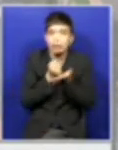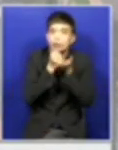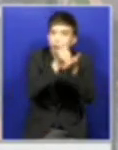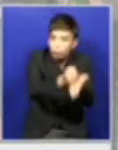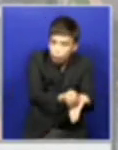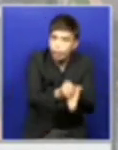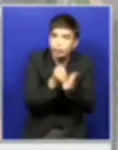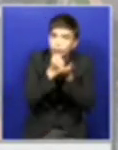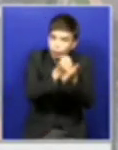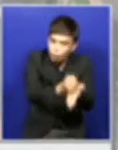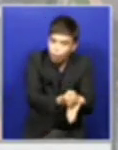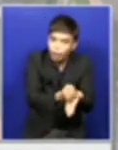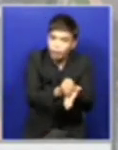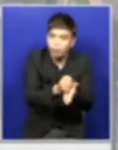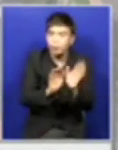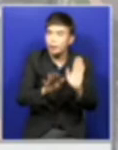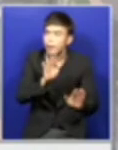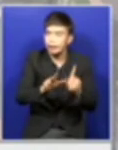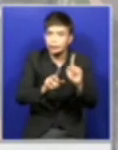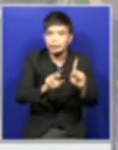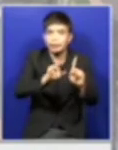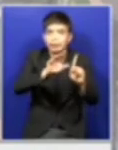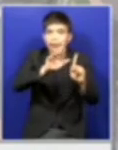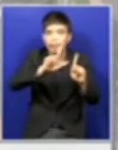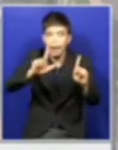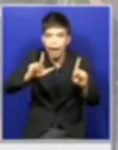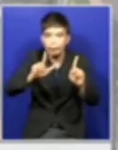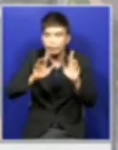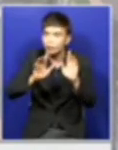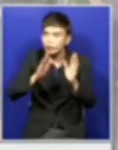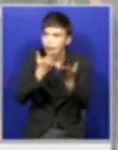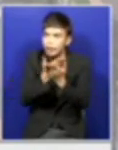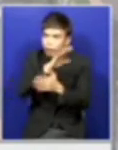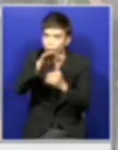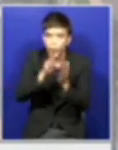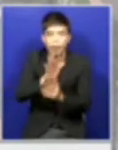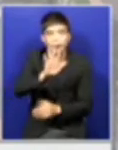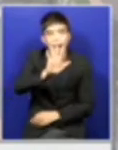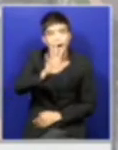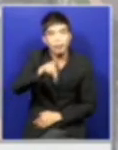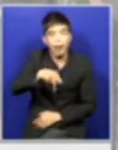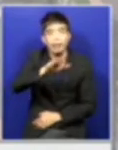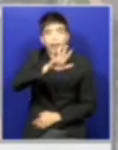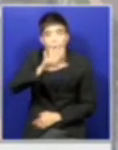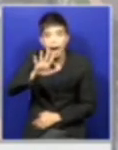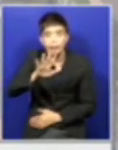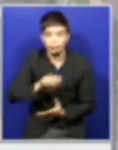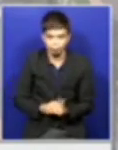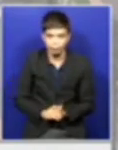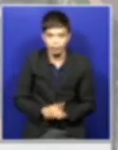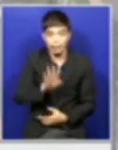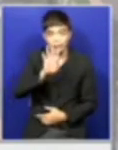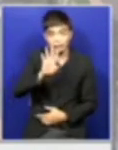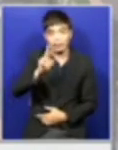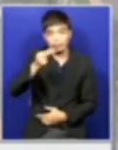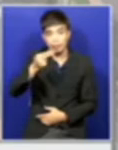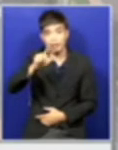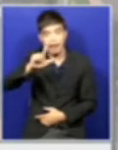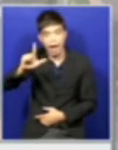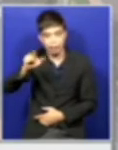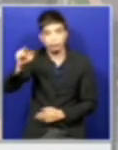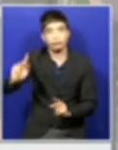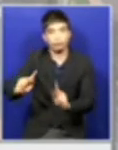ก็ประมาณ1ล้านคนก็ประมาณ 5,000 ล้านครับส่วน 40,000 ล้านกระทรวงสาธารณสุขก็ดูแลต่อ